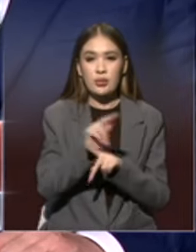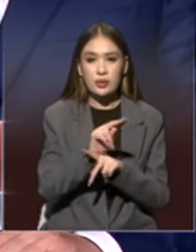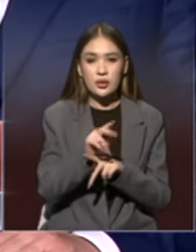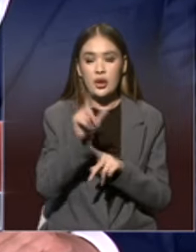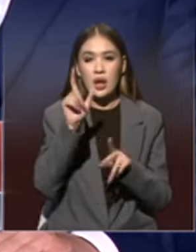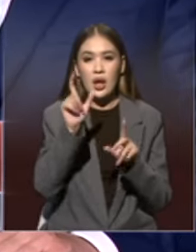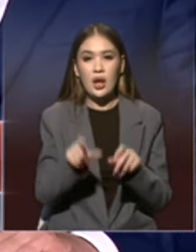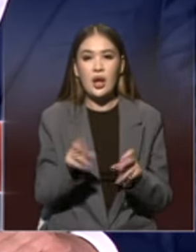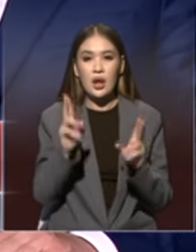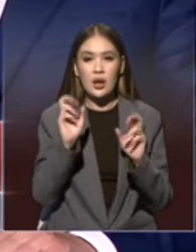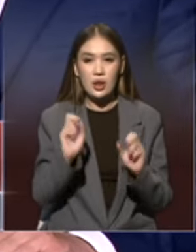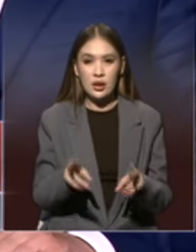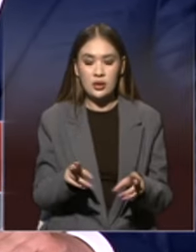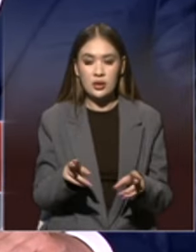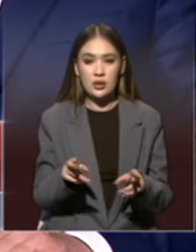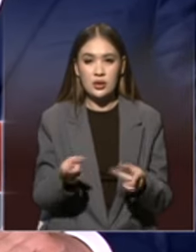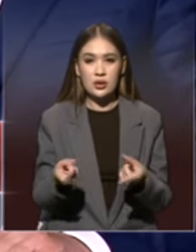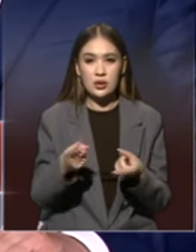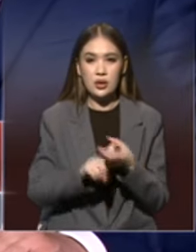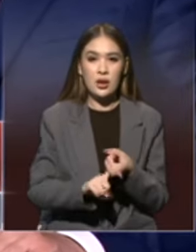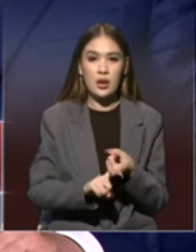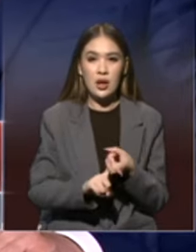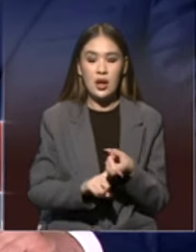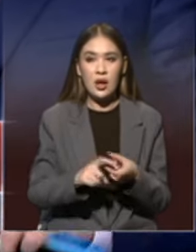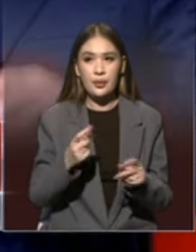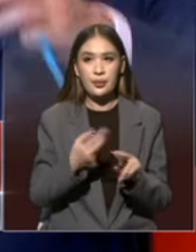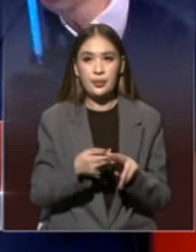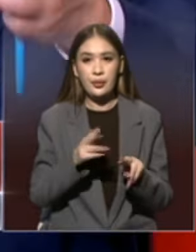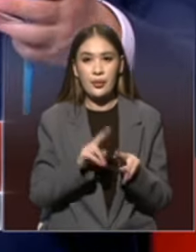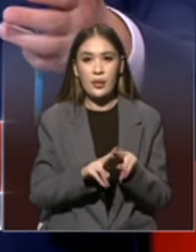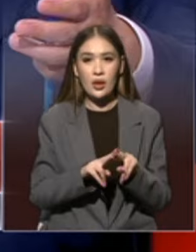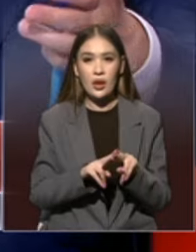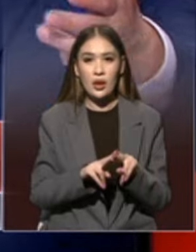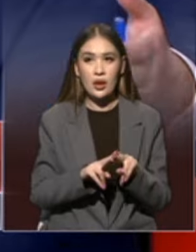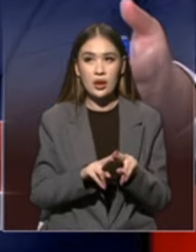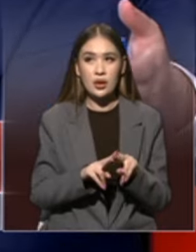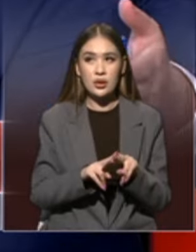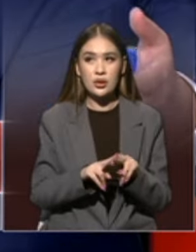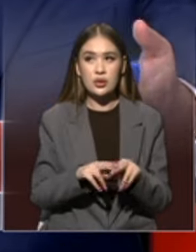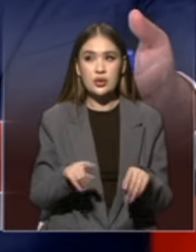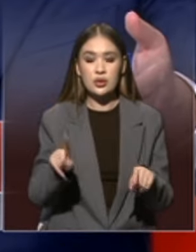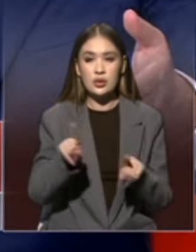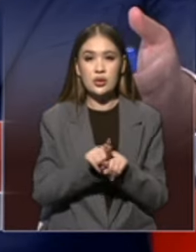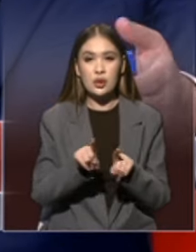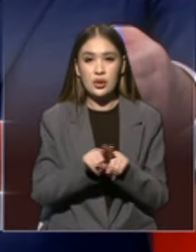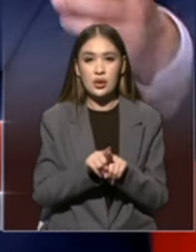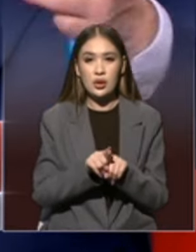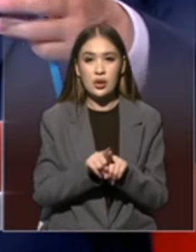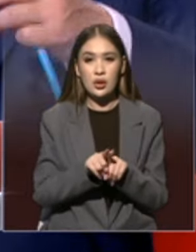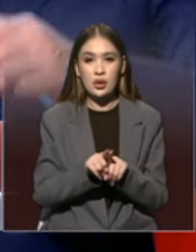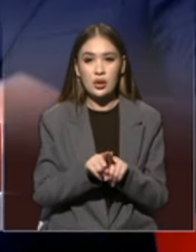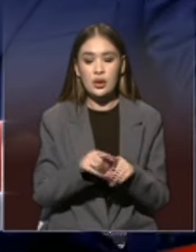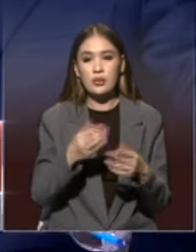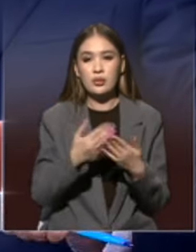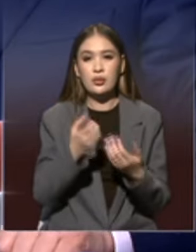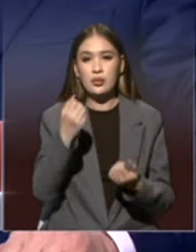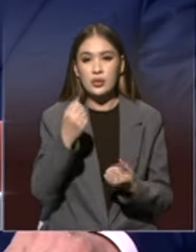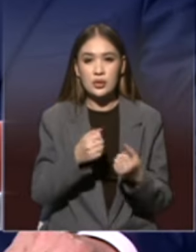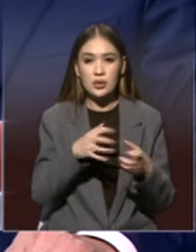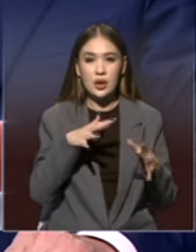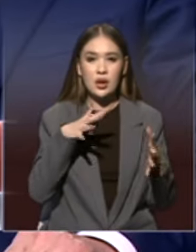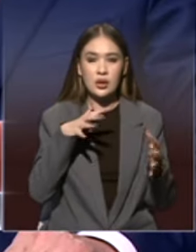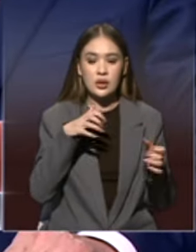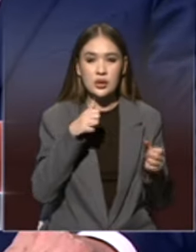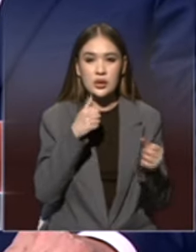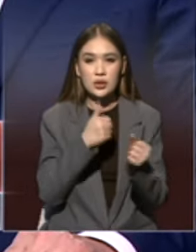сен маман, сен соған сену керексің. Негізі көлік соғылған кезде де қандай жағдай болады? Мен мысалы үшін бұл машинаны